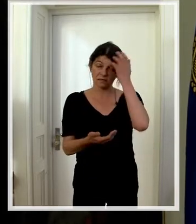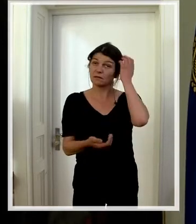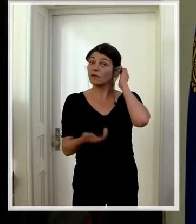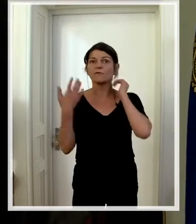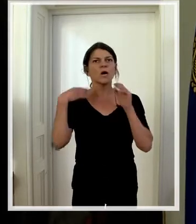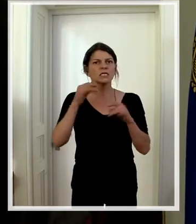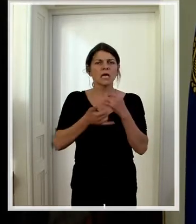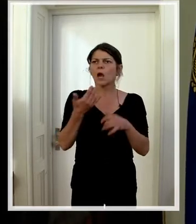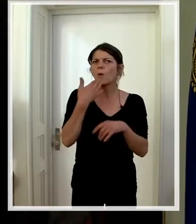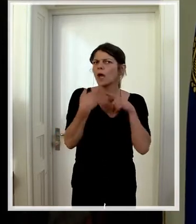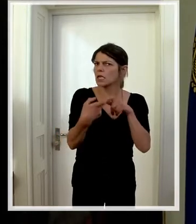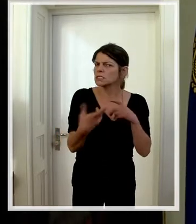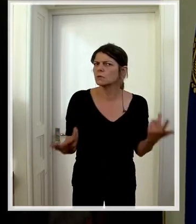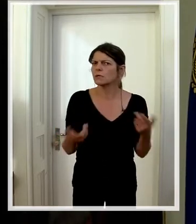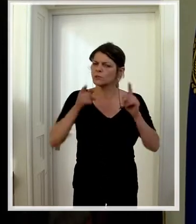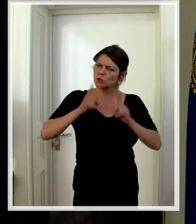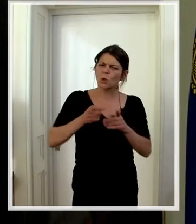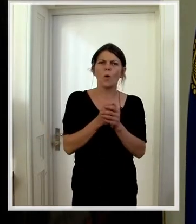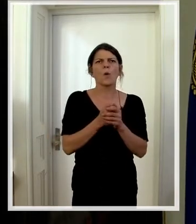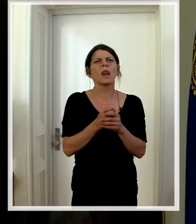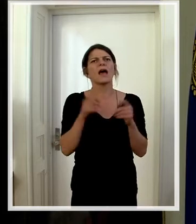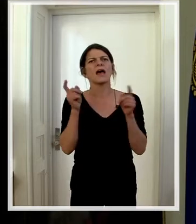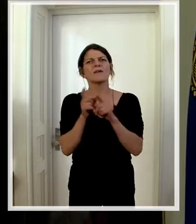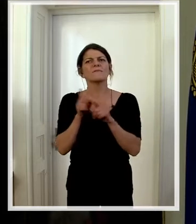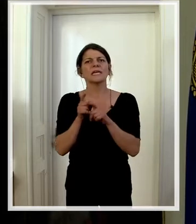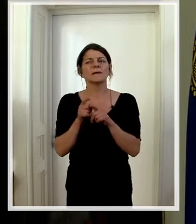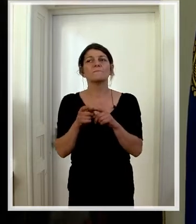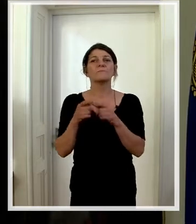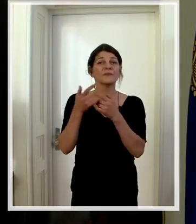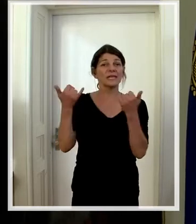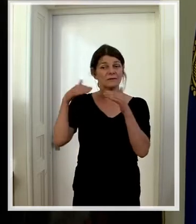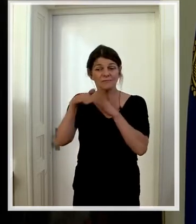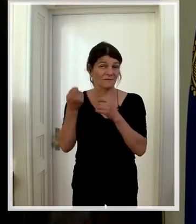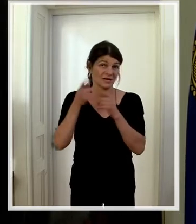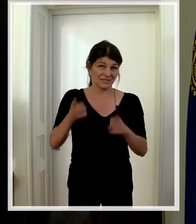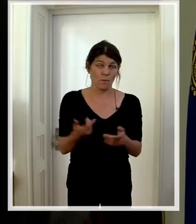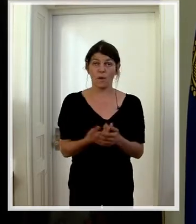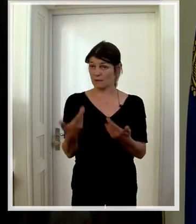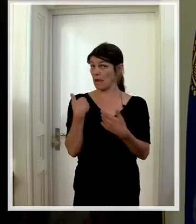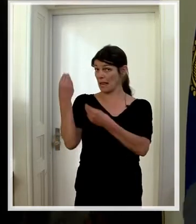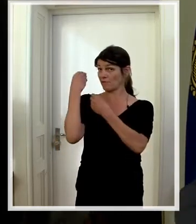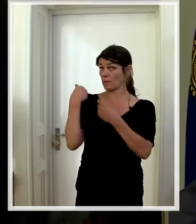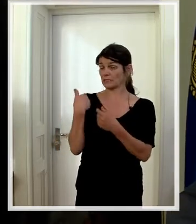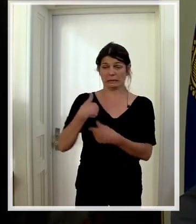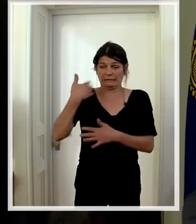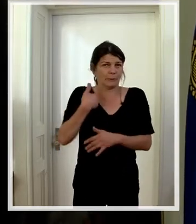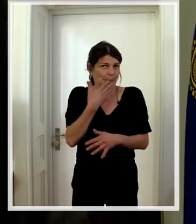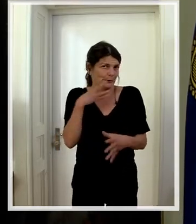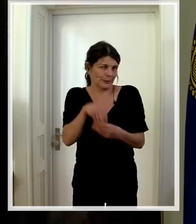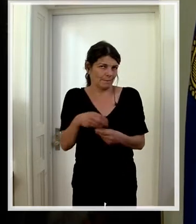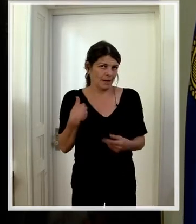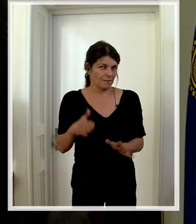darüber diskutiert hat, ob man soll quasi die niveaufreie machen oder nicht. So jedenfalls meine Information. Ich bin da nicht dabei gewesen.